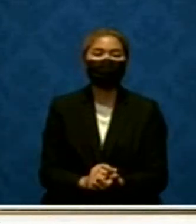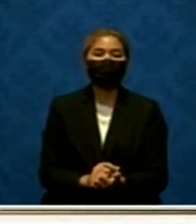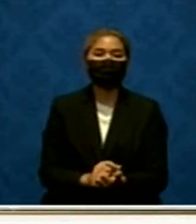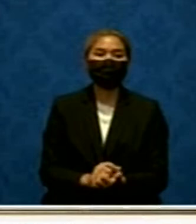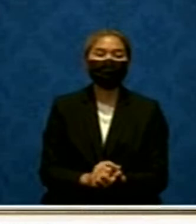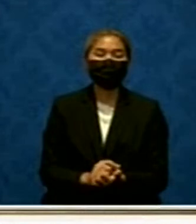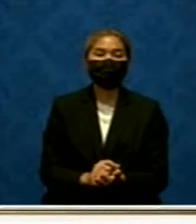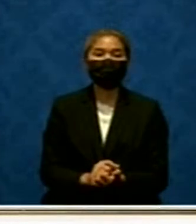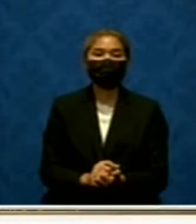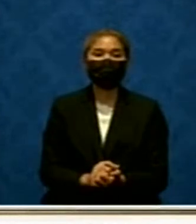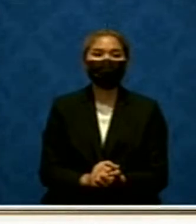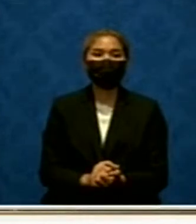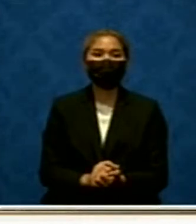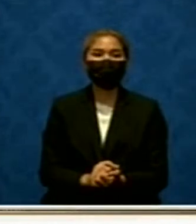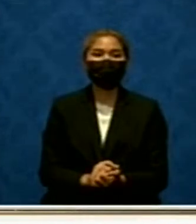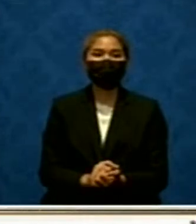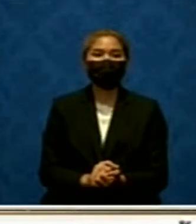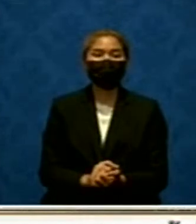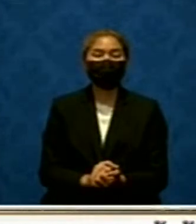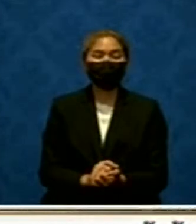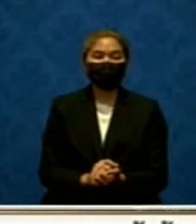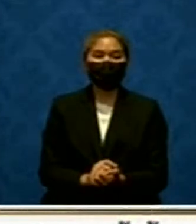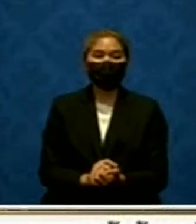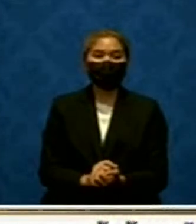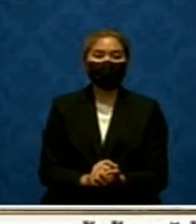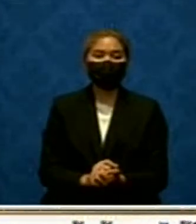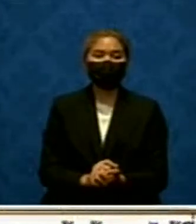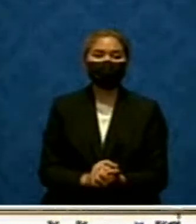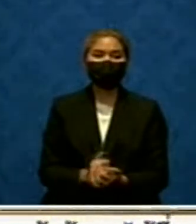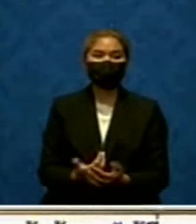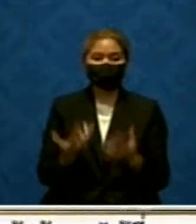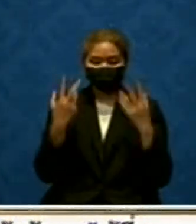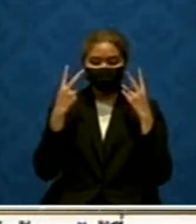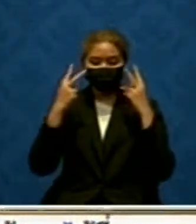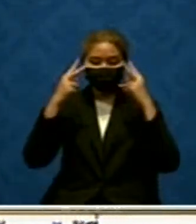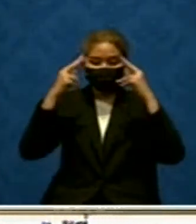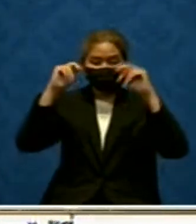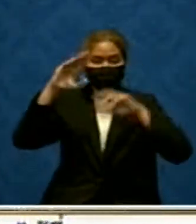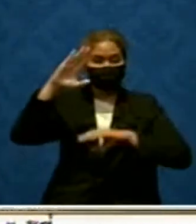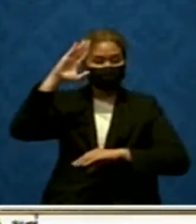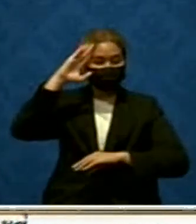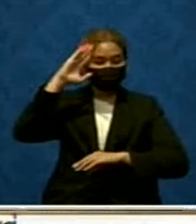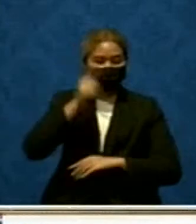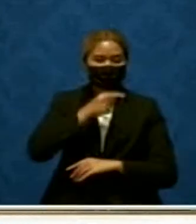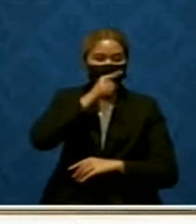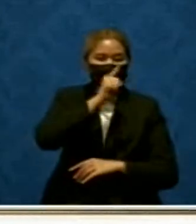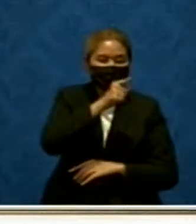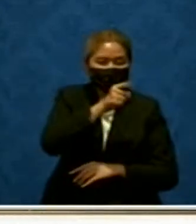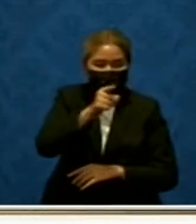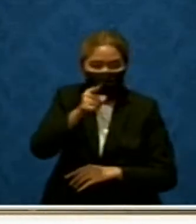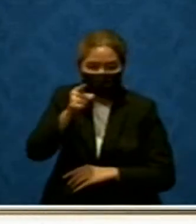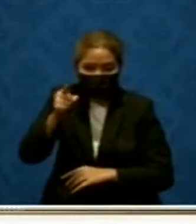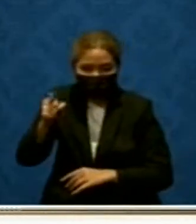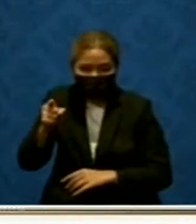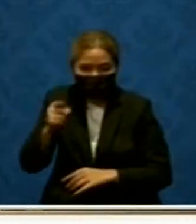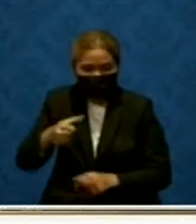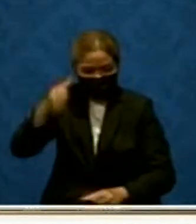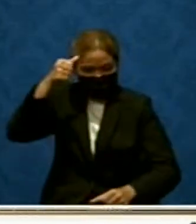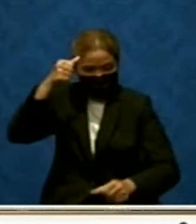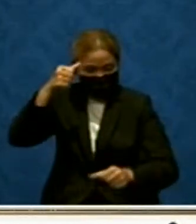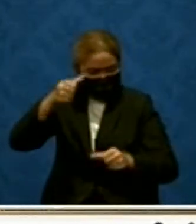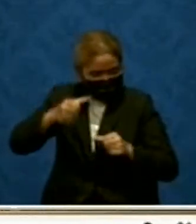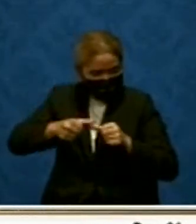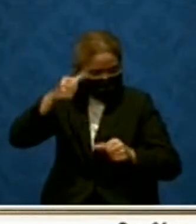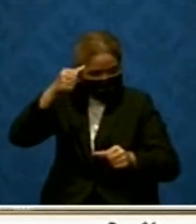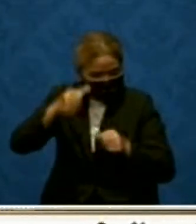เวลาท ท ไป ดา คน อื่น เขา เคน ทํา ไม่ จํา แต คน โน กนัดทํา มั จํา ไม่ ลื